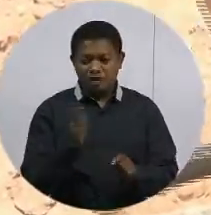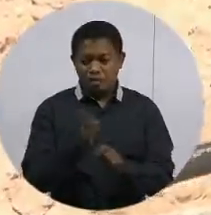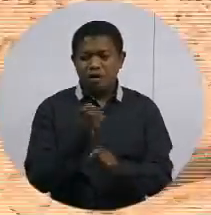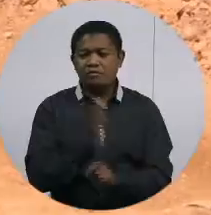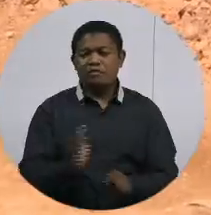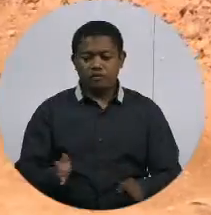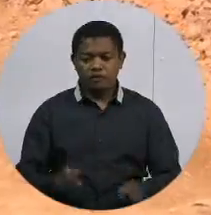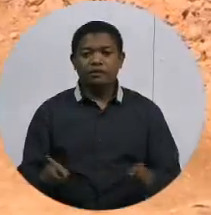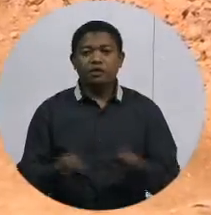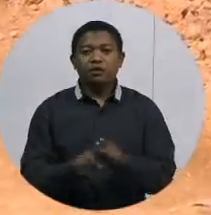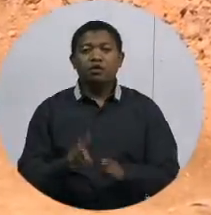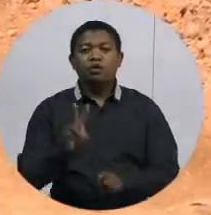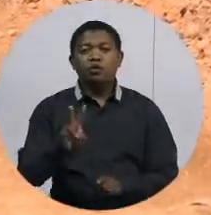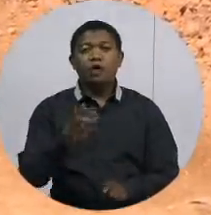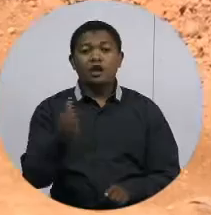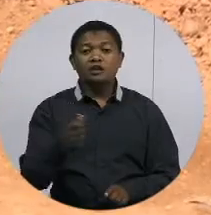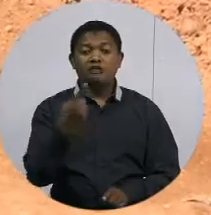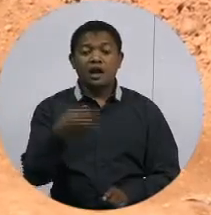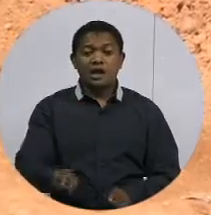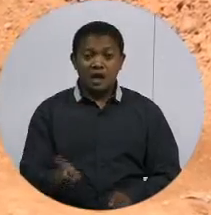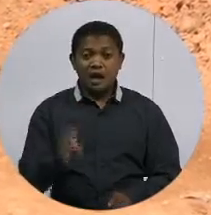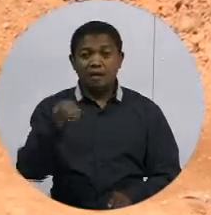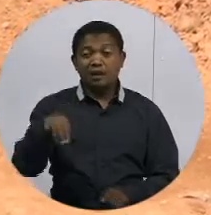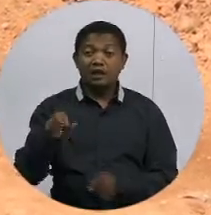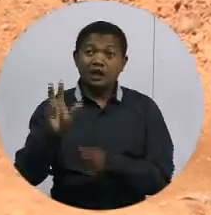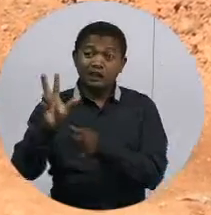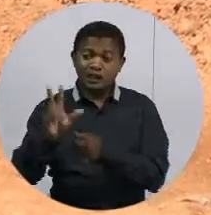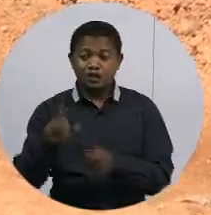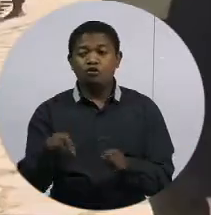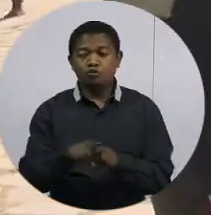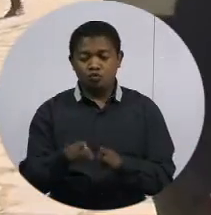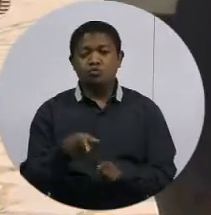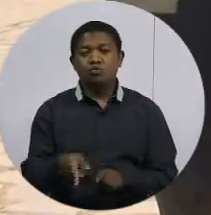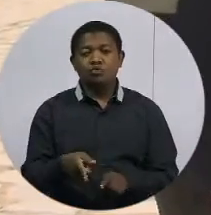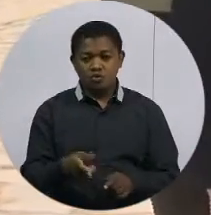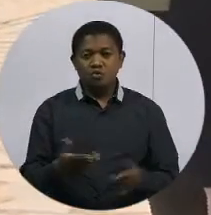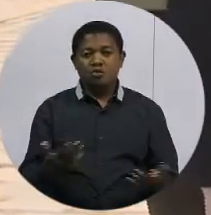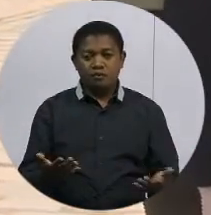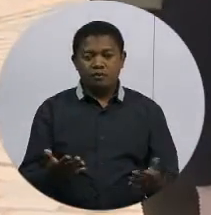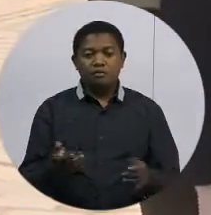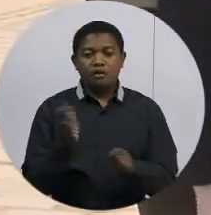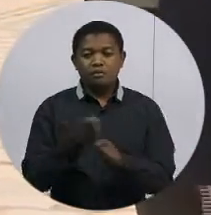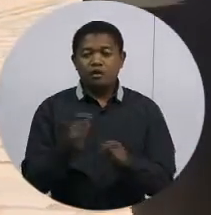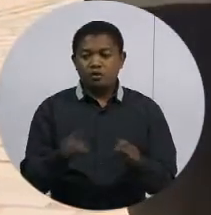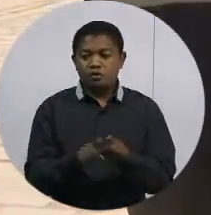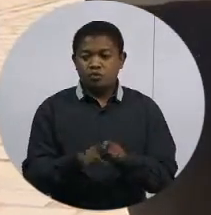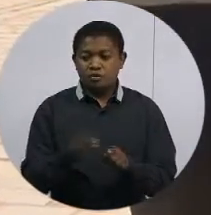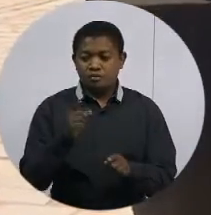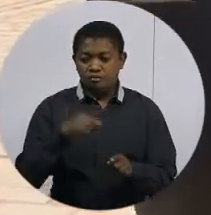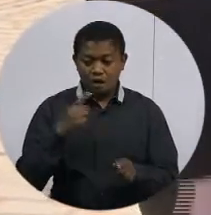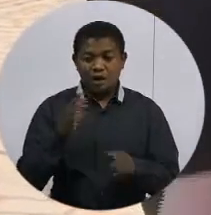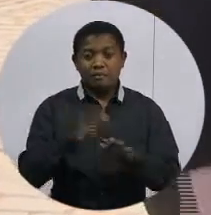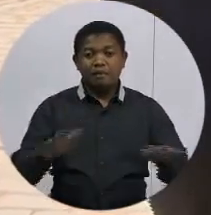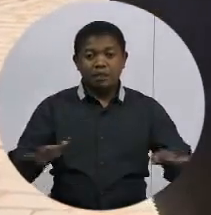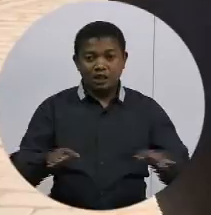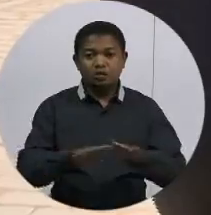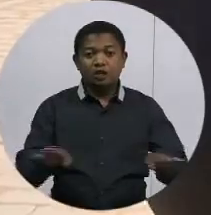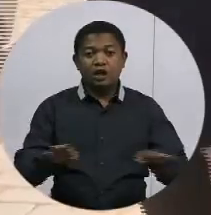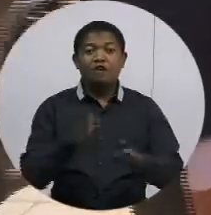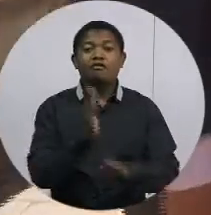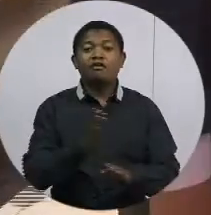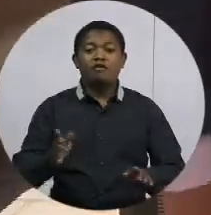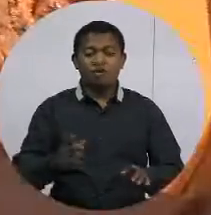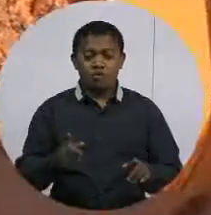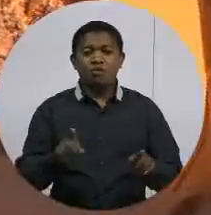adiry 2.4 metatra toratelo no ahorina akoatra ny fametrahana toby mpampiakatosika vaovao sy fanatsarana ireo